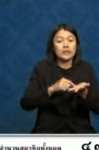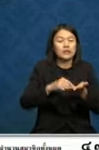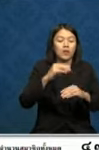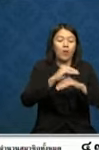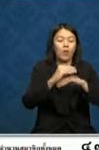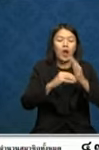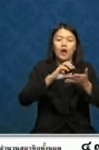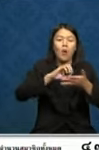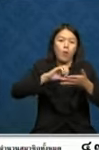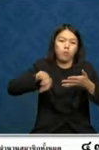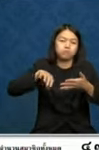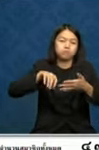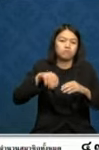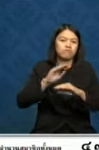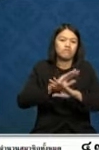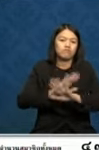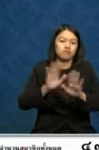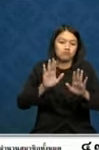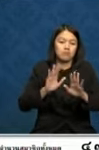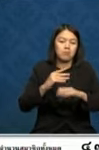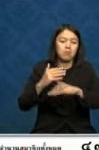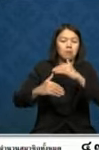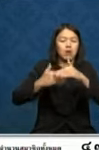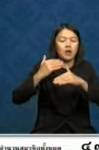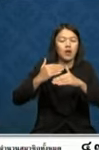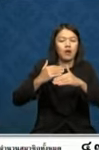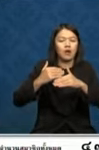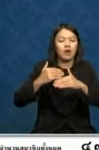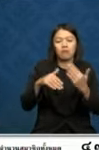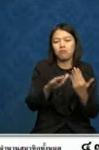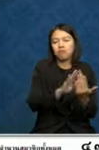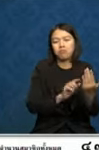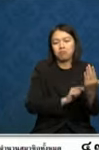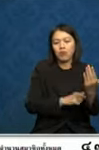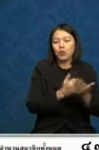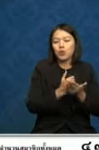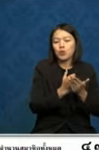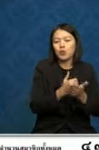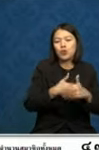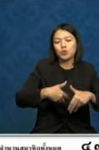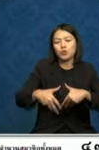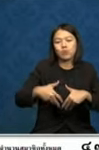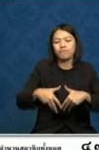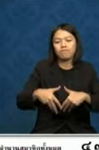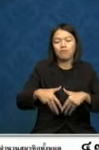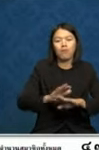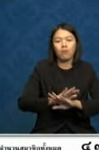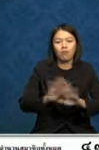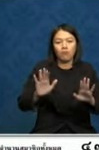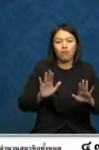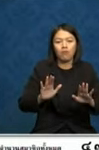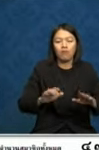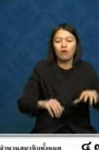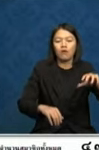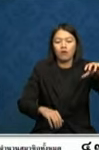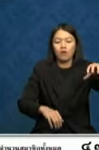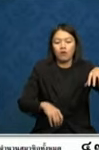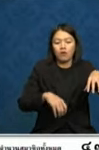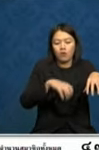การพัฒนาศักยภาพด้านการพัฒนาประเทศและการช่วยเหลือของประชาชนทั้ง3กรมรว